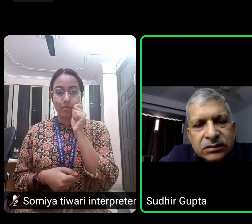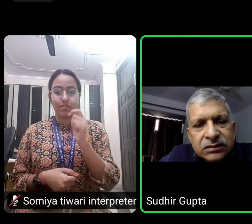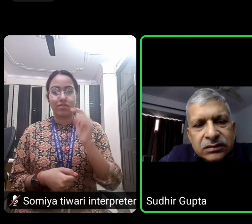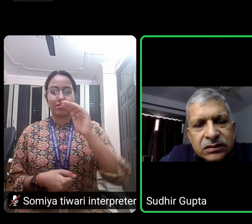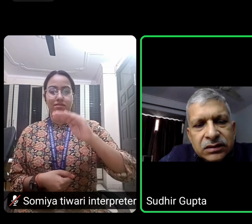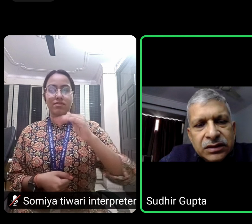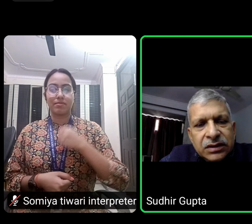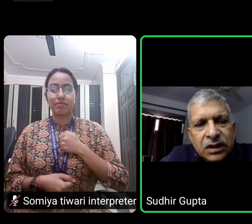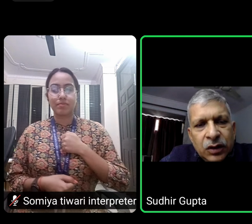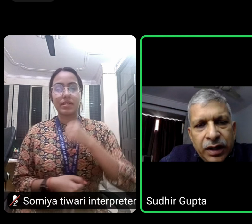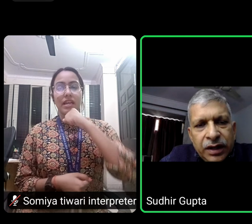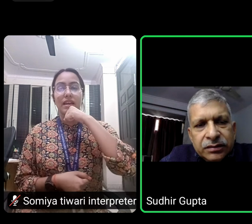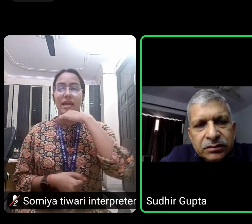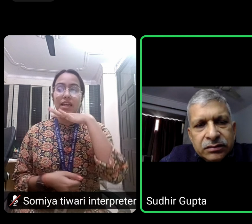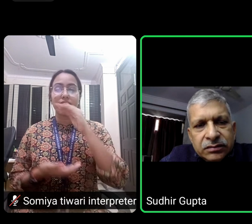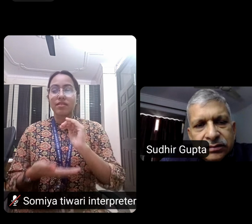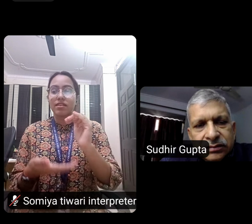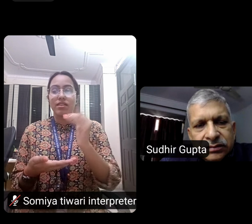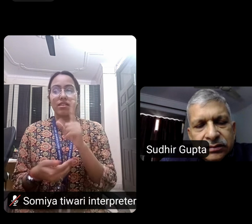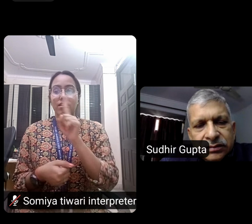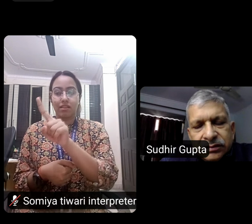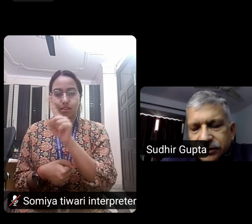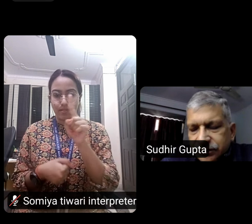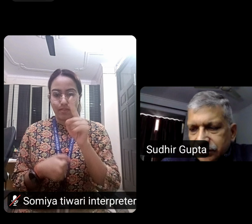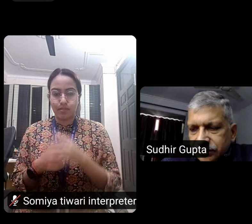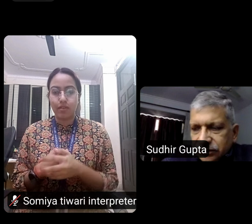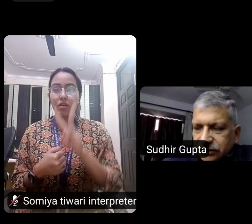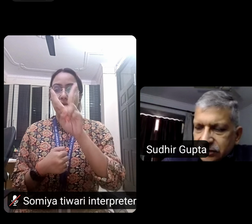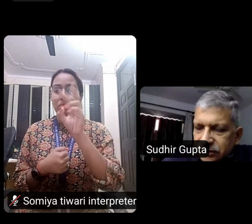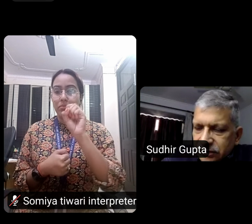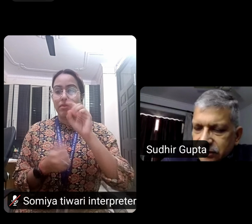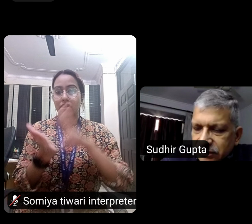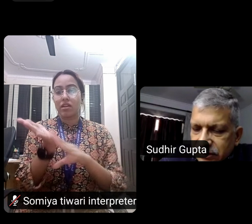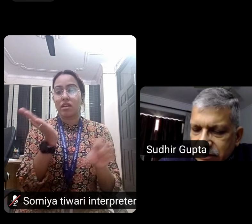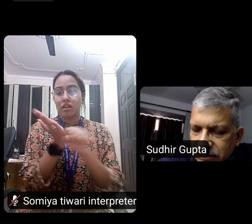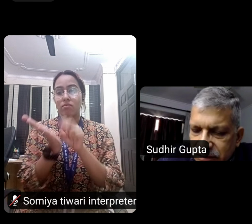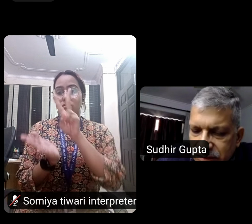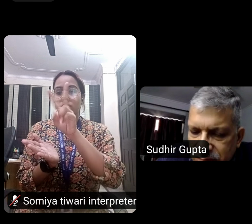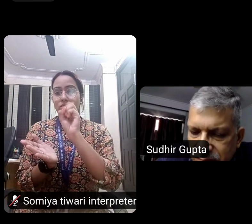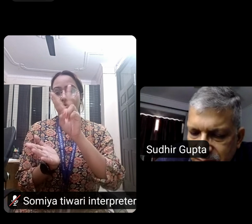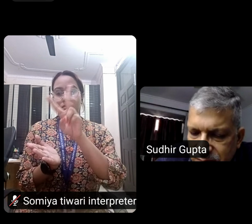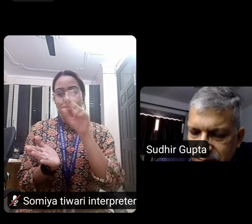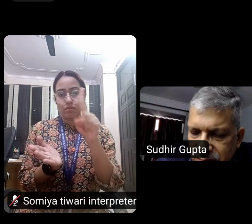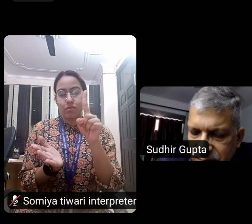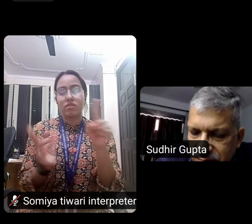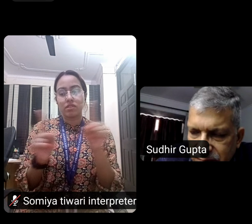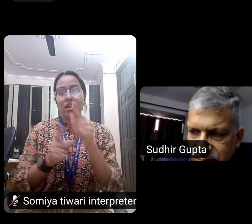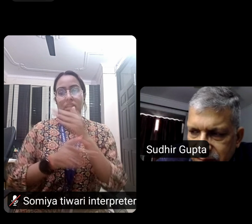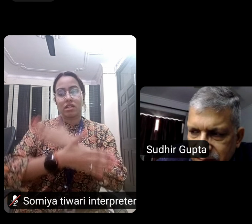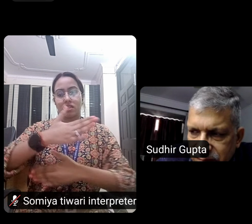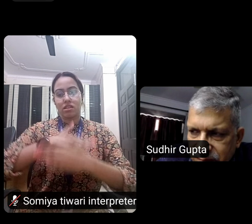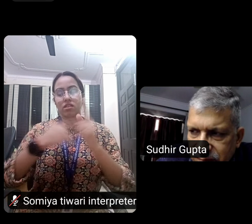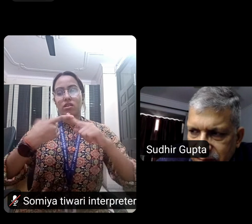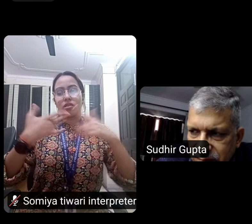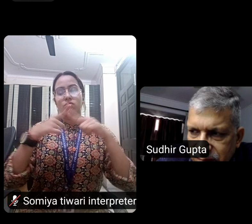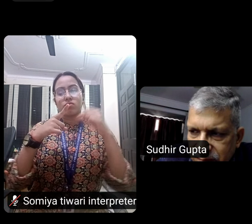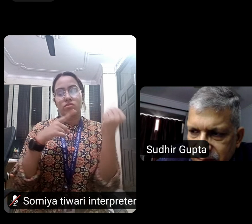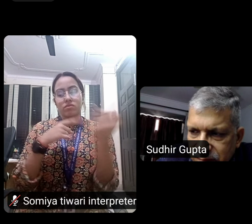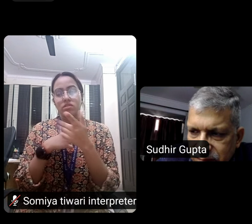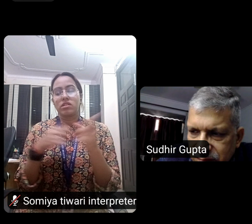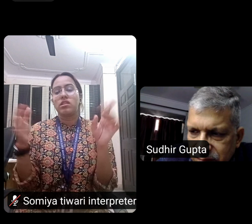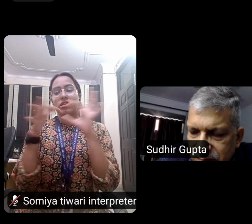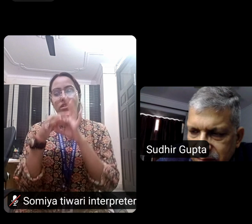11 साल का है। तो ओके। हाँ, तो मैं 20 मार्च 2021 से, मैं केबीसी के, ये 20 मार्च 2021